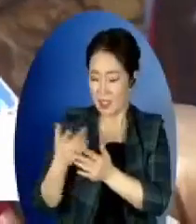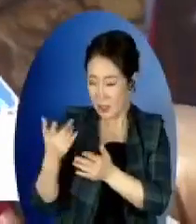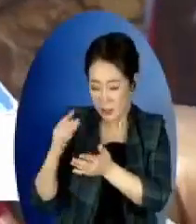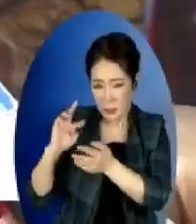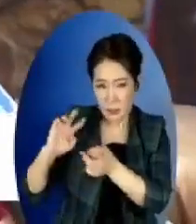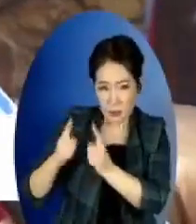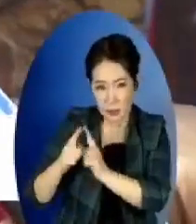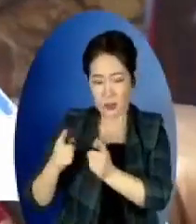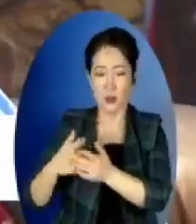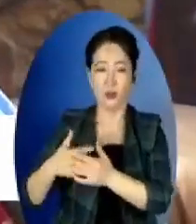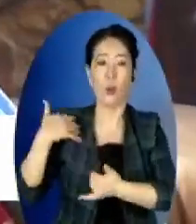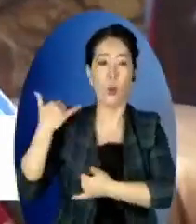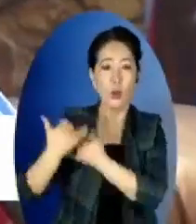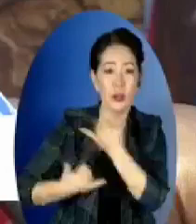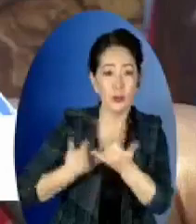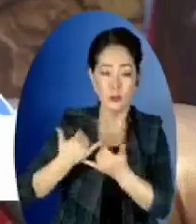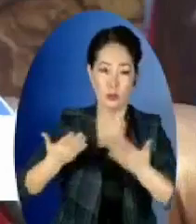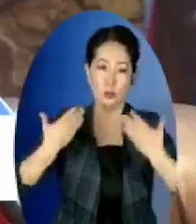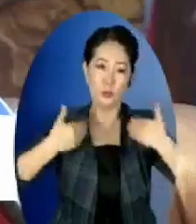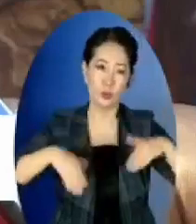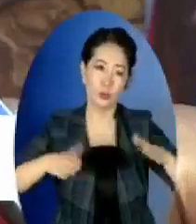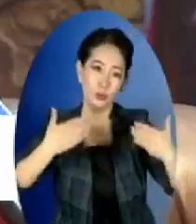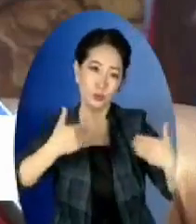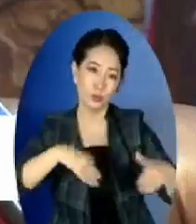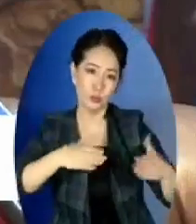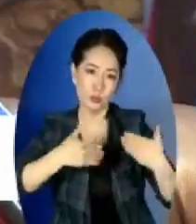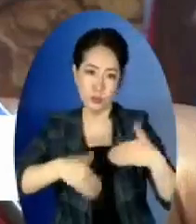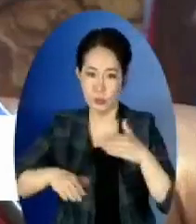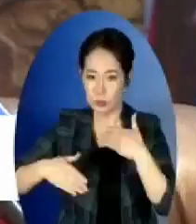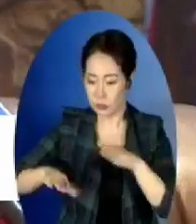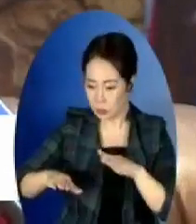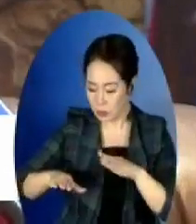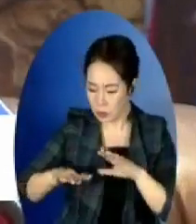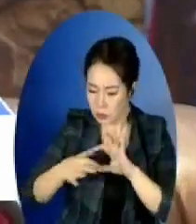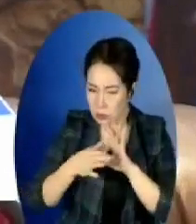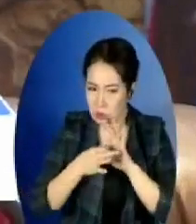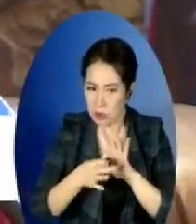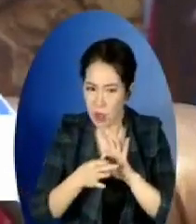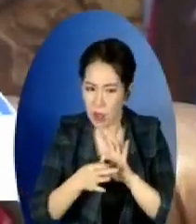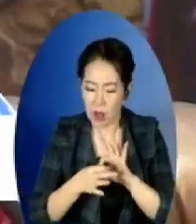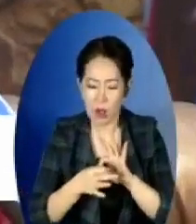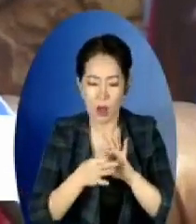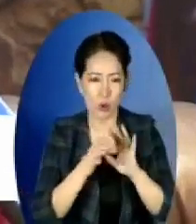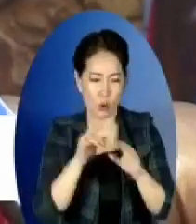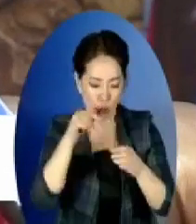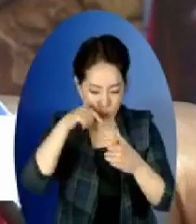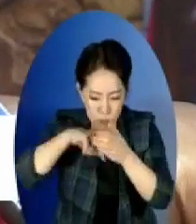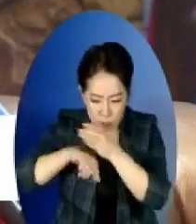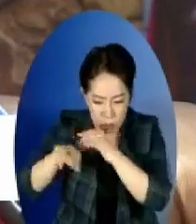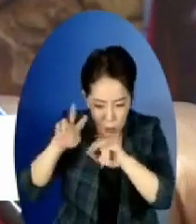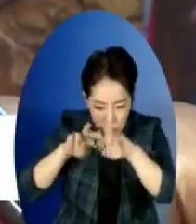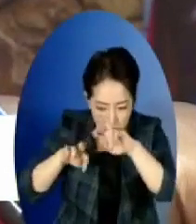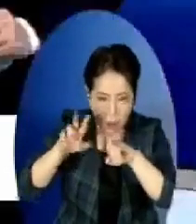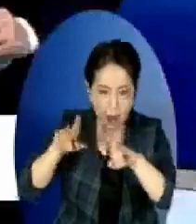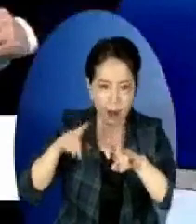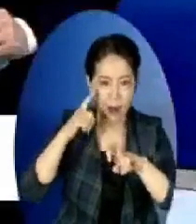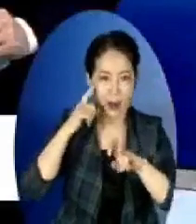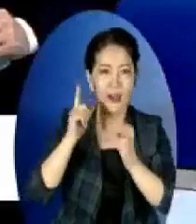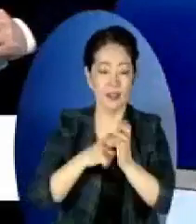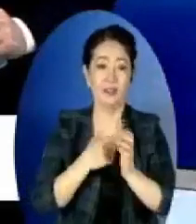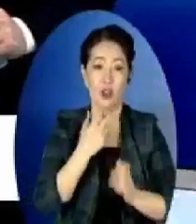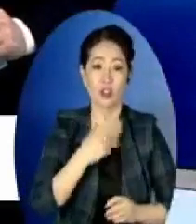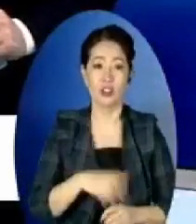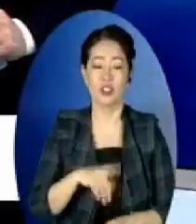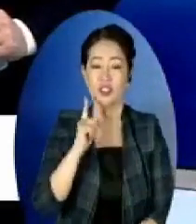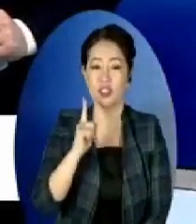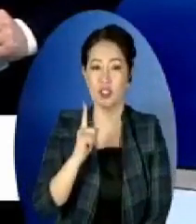бүжиг бол тийм хөгжлийн асуудлыг бол яг өөрийн өөрөөс нь хайхал тийм л асуудал бид нарт сайн хугацаанд бол харагдлаа. Нэг